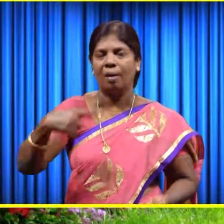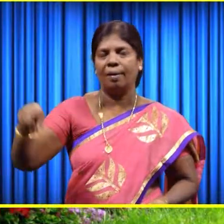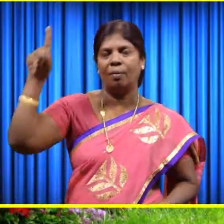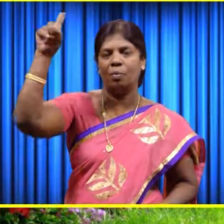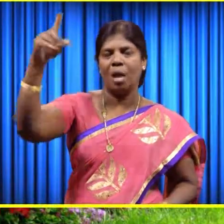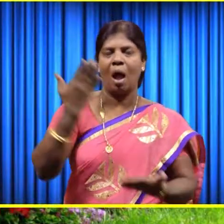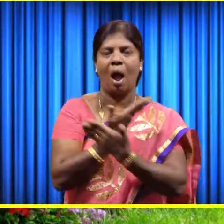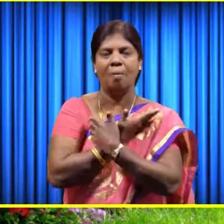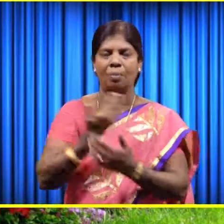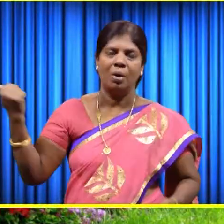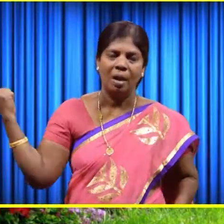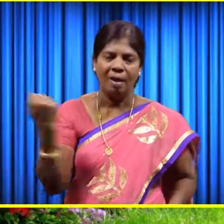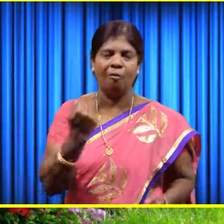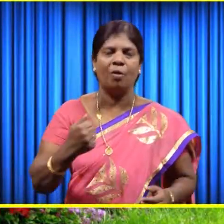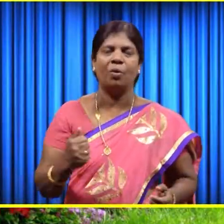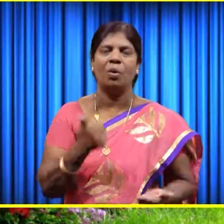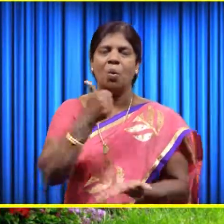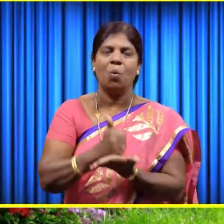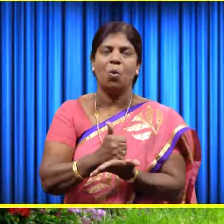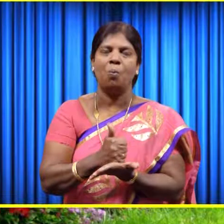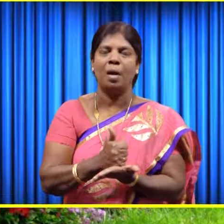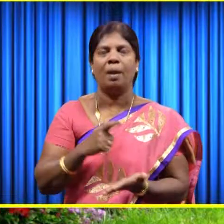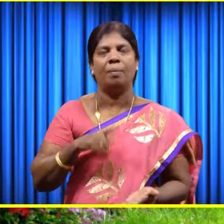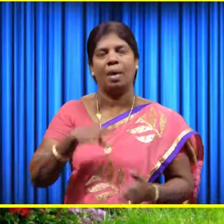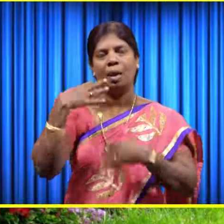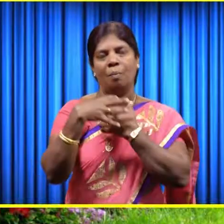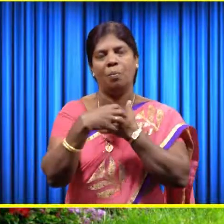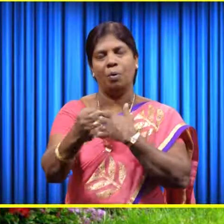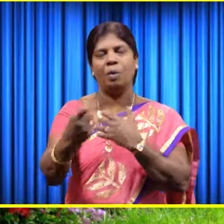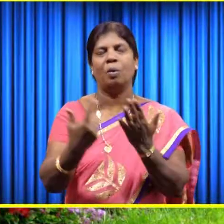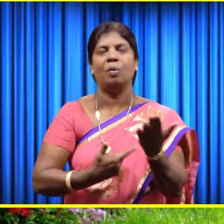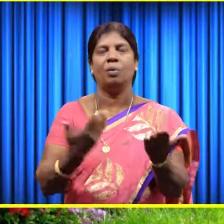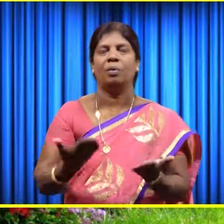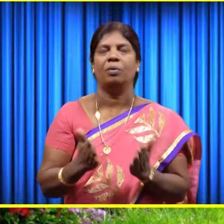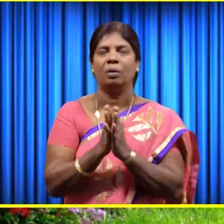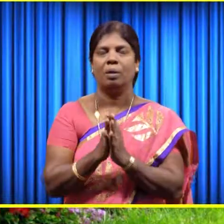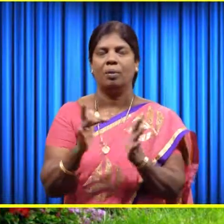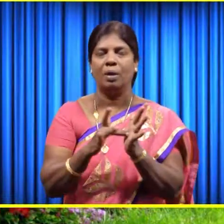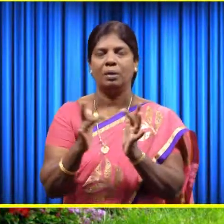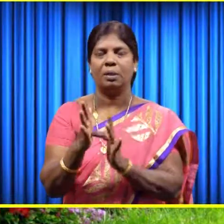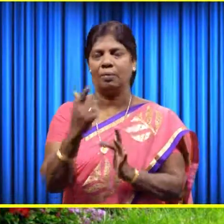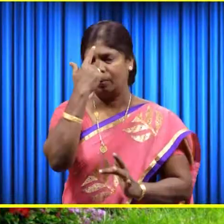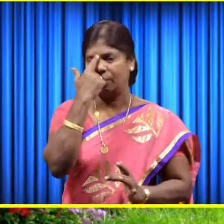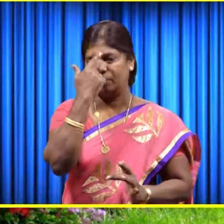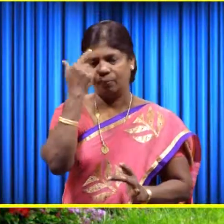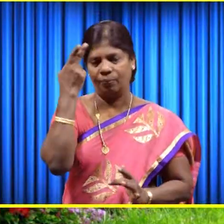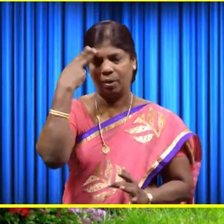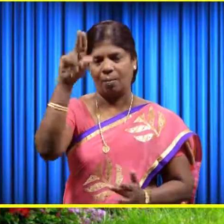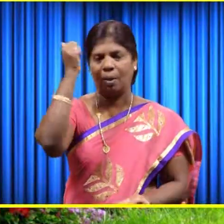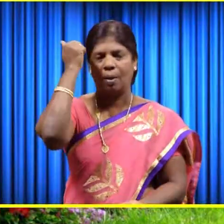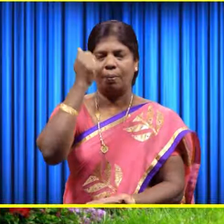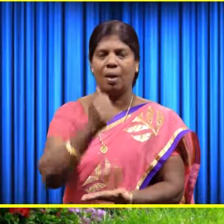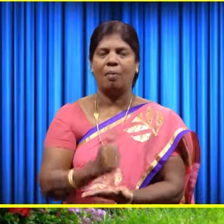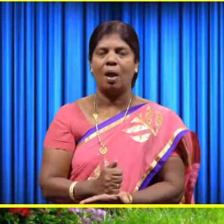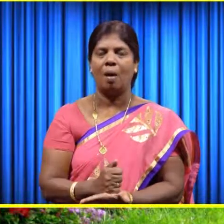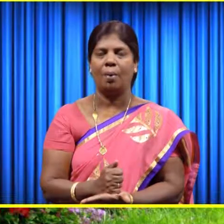அவர்கள் வாழ்க்கையிலே உம்முடைய அன்பு எவ்வளவு உண்மையானது என்பதை உணர்ந்து கொள்ள கிருபை தாரும். இயேசு கிறிஸ்துவின் நாமத்தில் வேண்டிக்